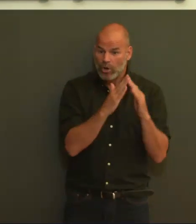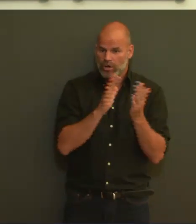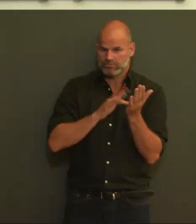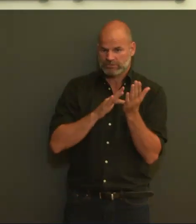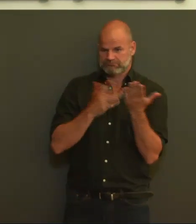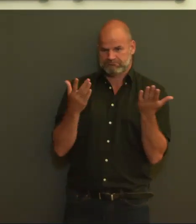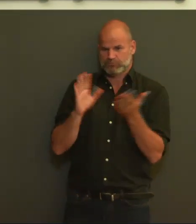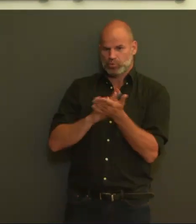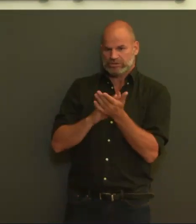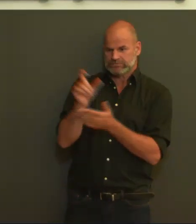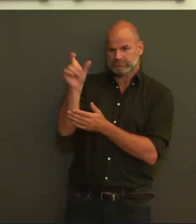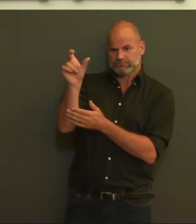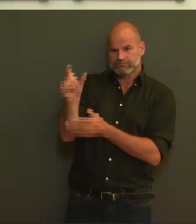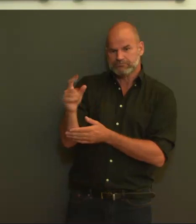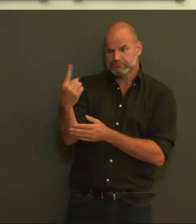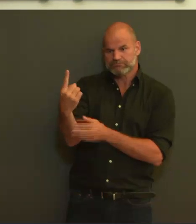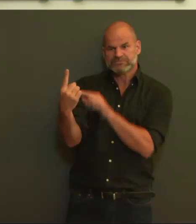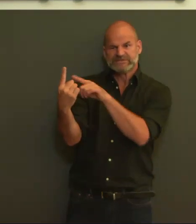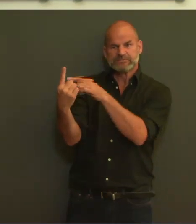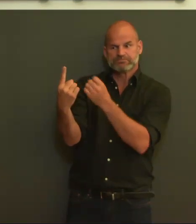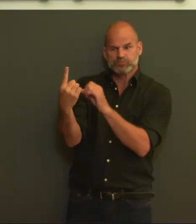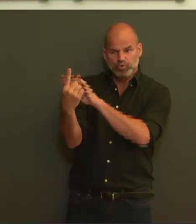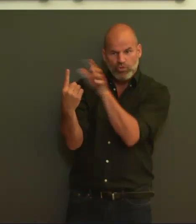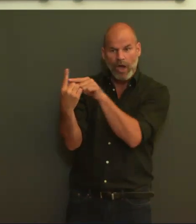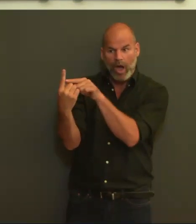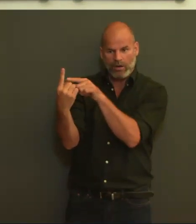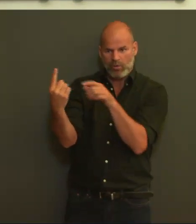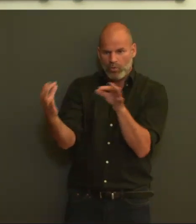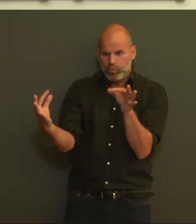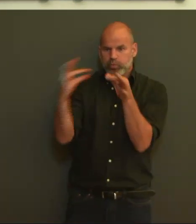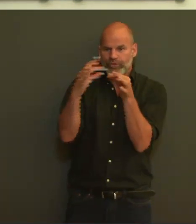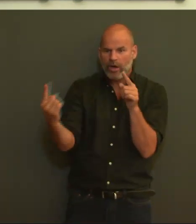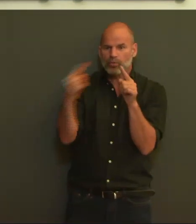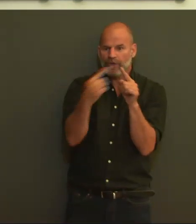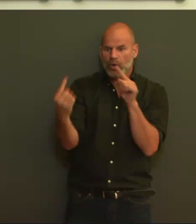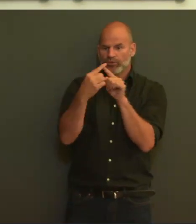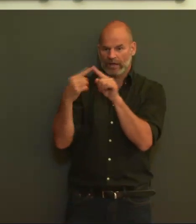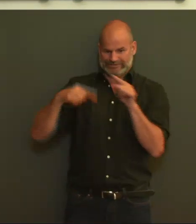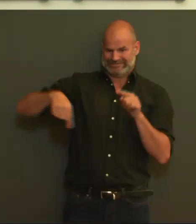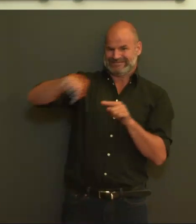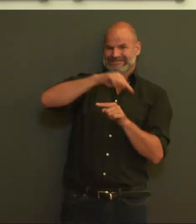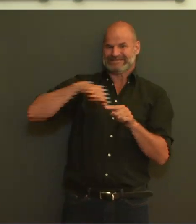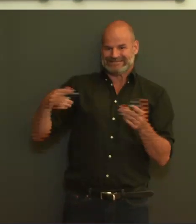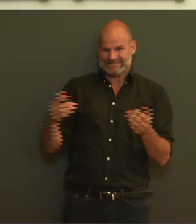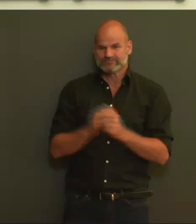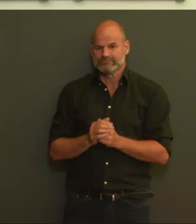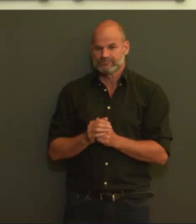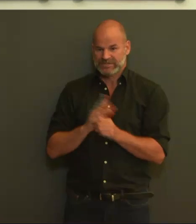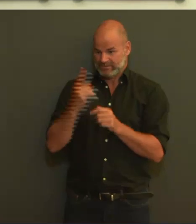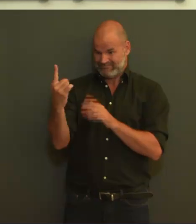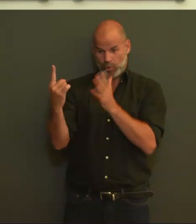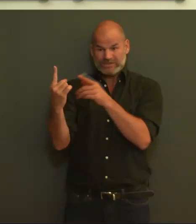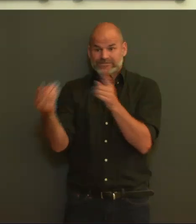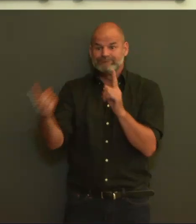zo'n contactpersoon op zijn of haar beurt ook COVID ontwikkelt, noemen we dit een secundair geval.